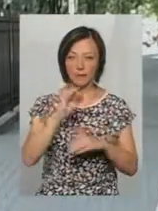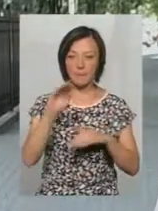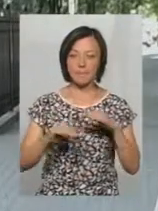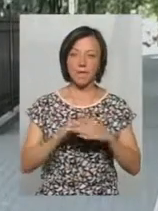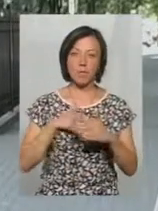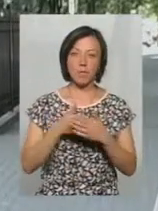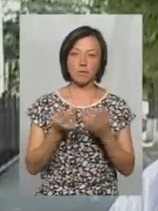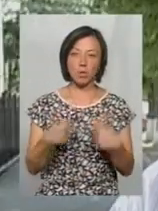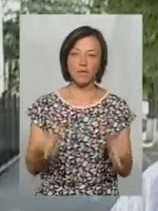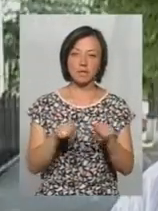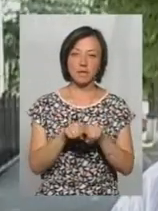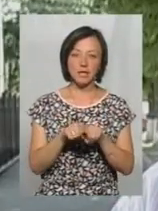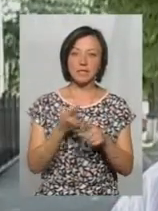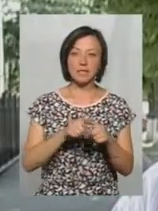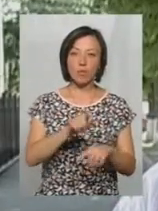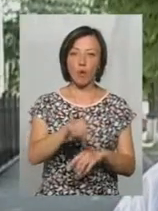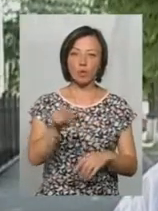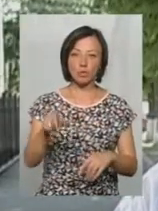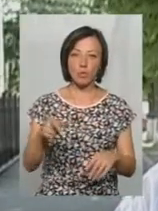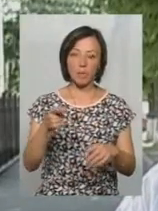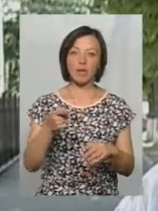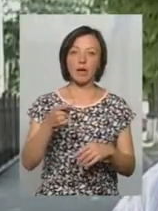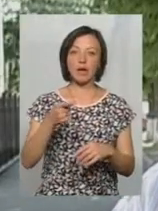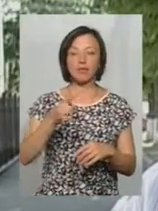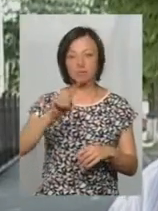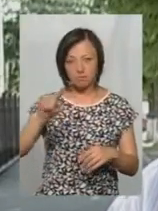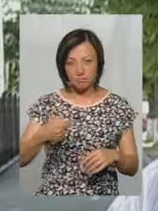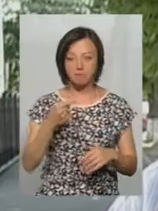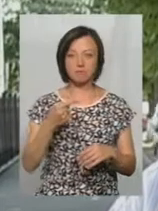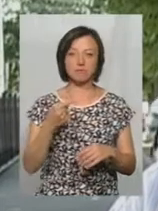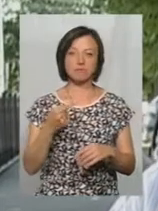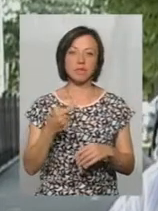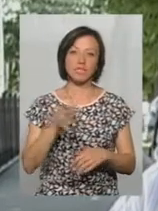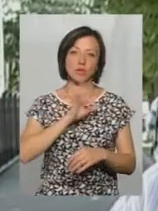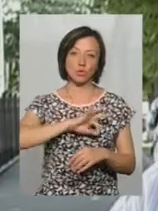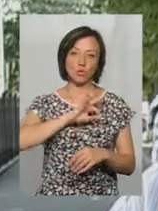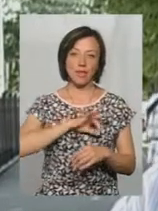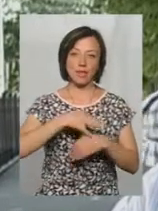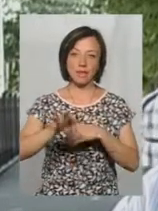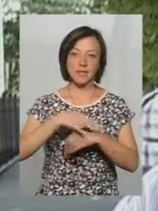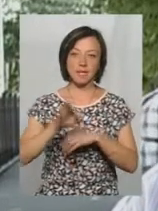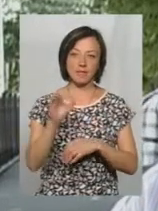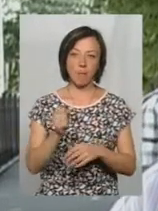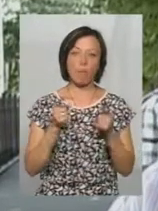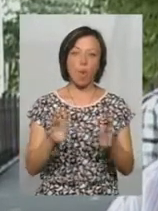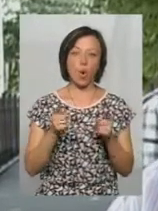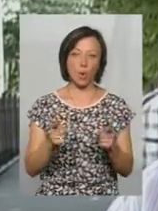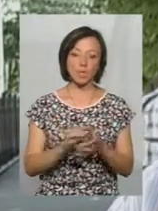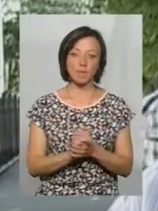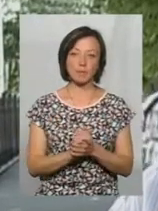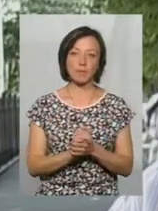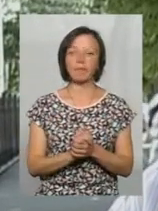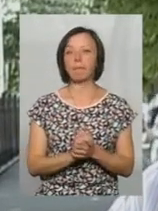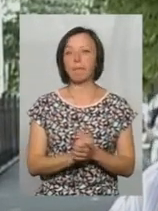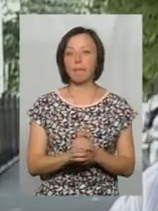громадську організацію. Даним особам інкримінують вимагання застосуванням насильства, погроз. Безпосередньо,